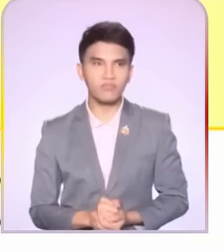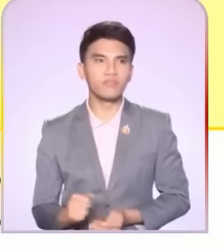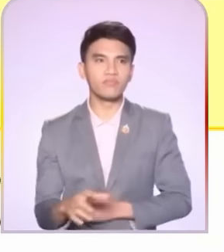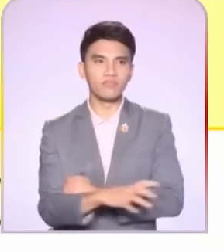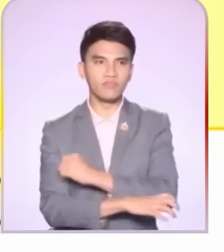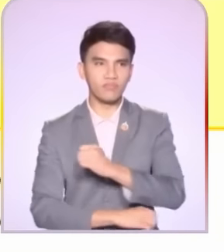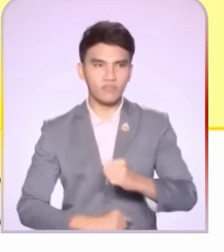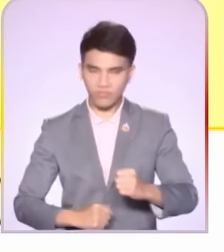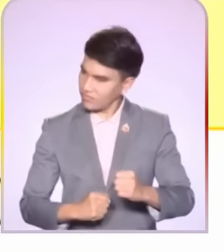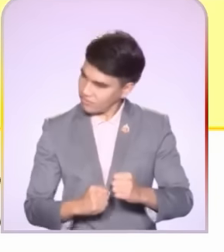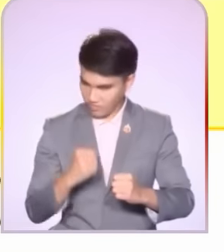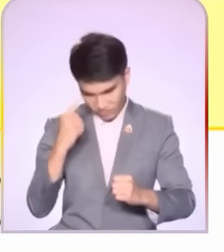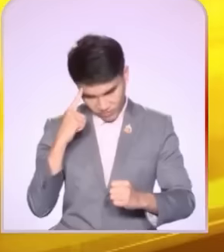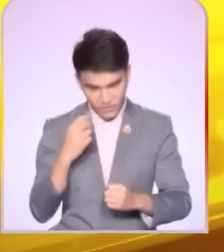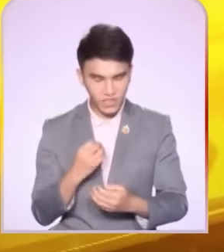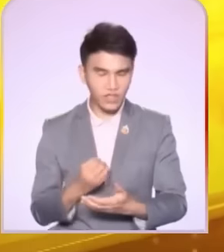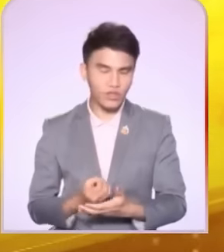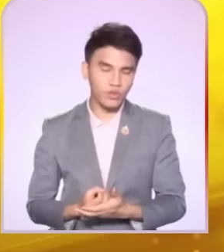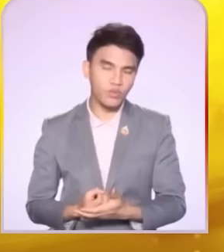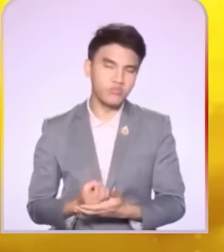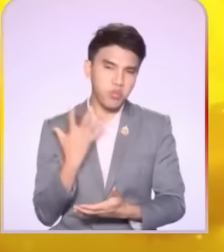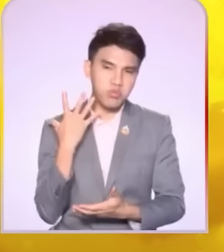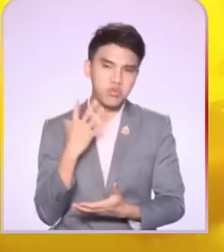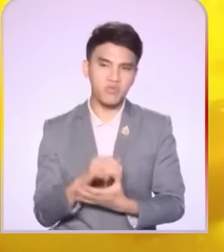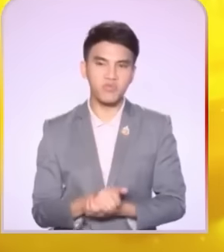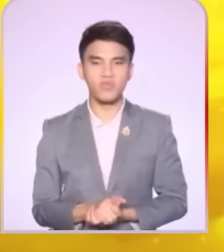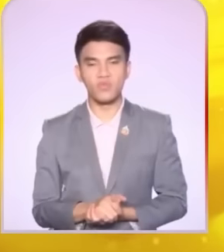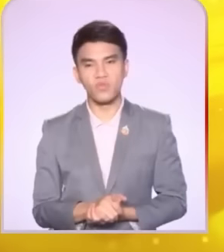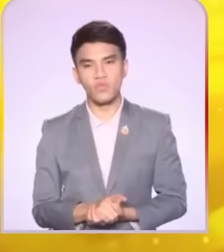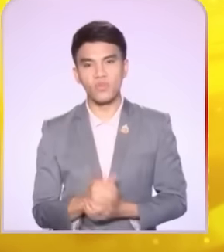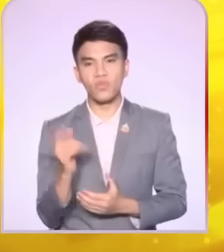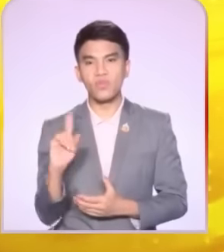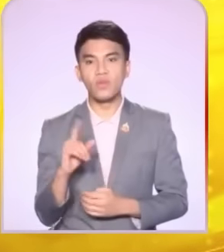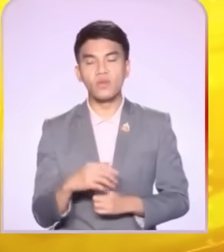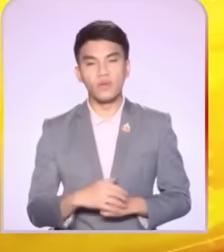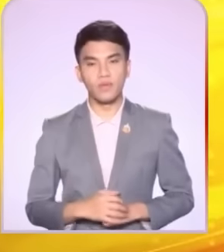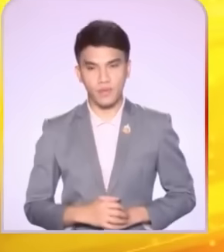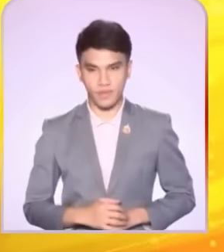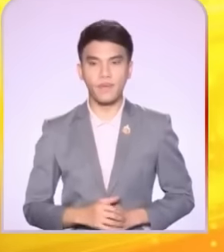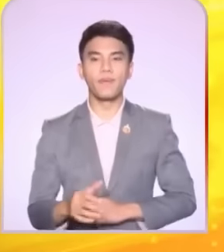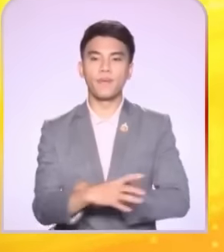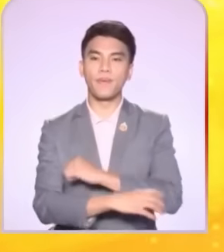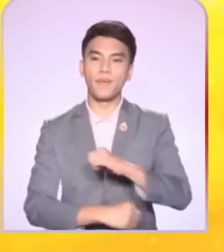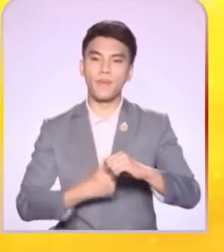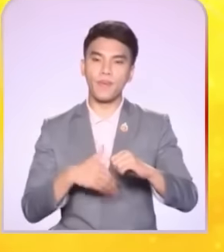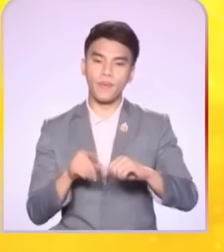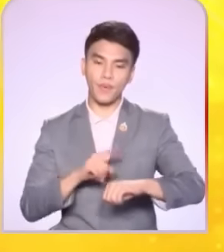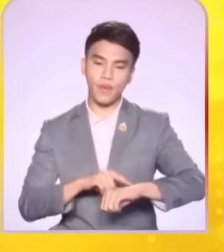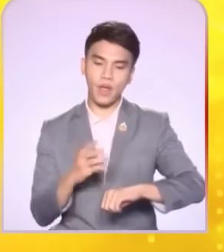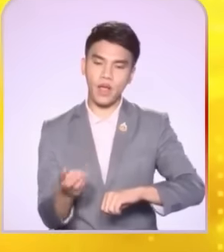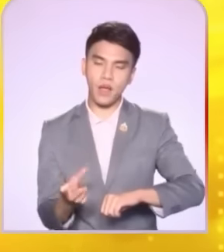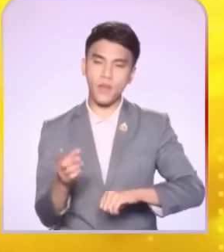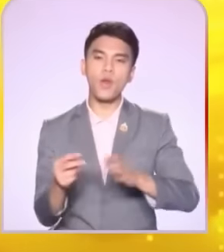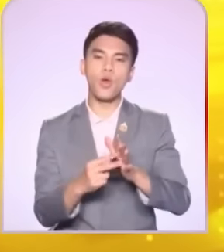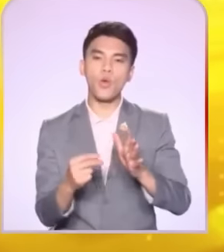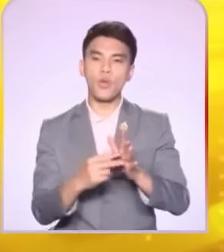ไปนั่นแหละแล้วกะว่าโอ้ฉันรวยแน่เลยชิงไปเลยนะค ะ คุณผู้ชมคะหลังจากก่อเหตุใช้เวลาแป๊บเดียวเท่านั้นวิ่งหนี